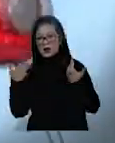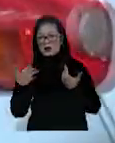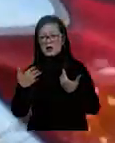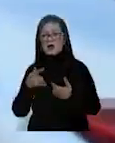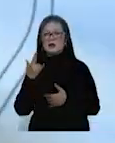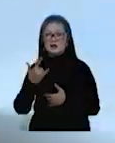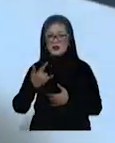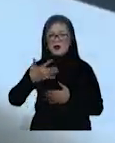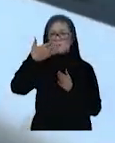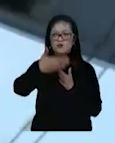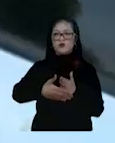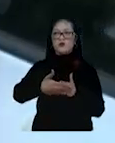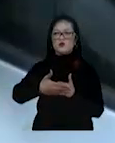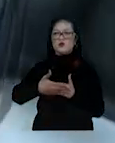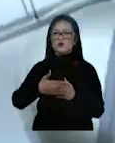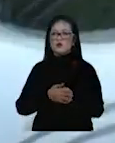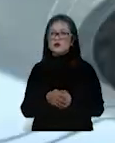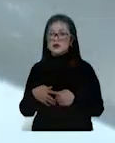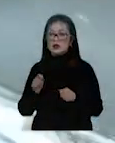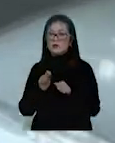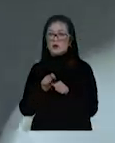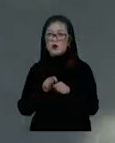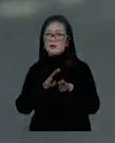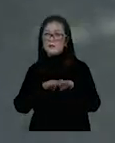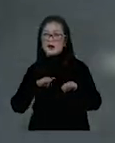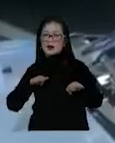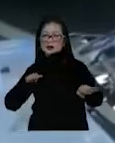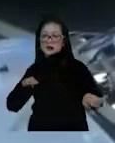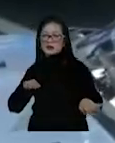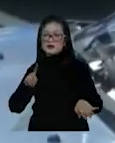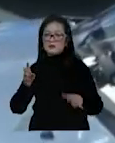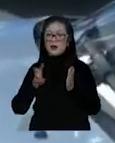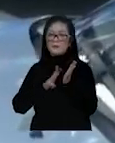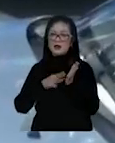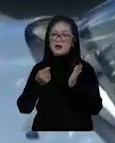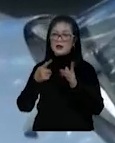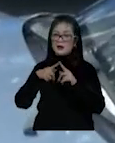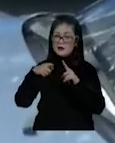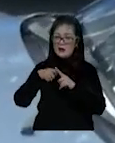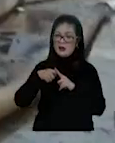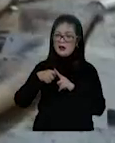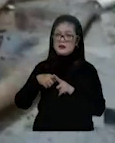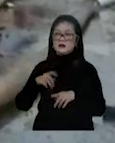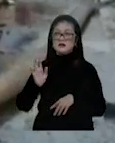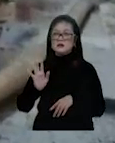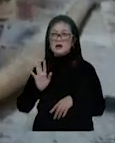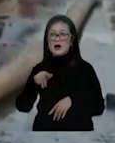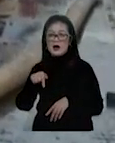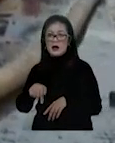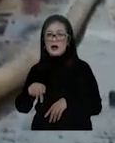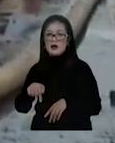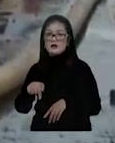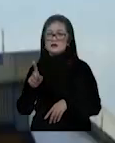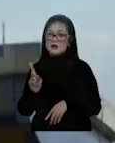blokade pintu keluar tol Bitung hingga menimbulkan antrian panjang kendaraan dari Merak. Tidak puas hanya memblokade pintu keluar tol Bitung dari arah